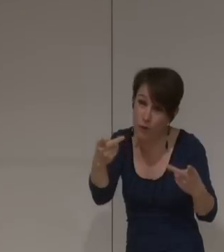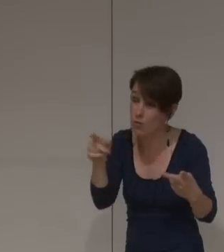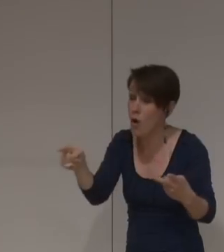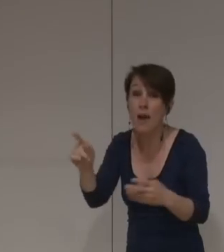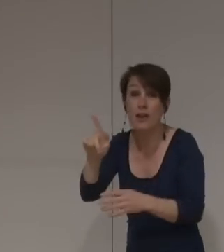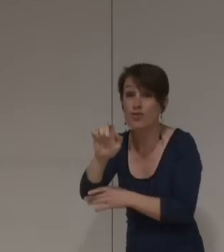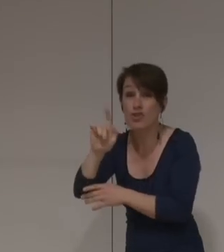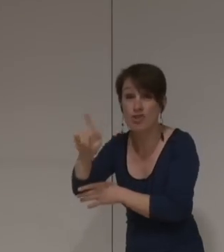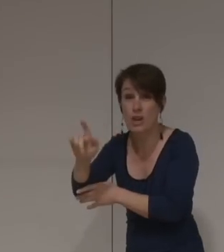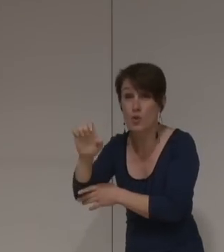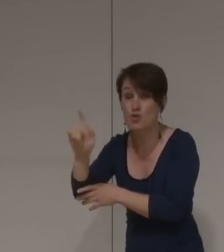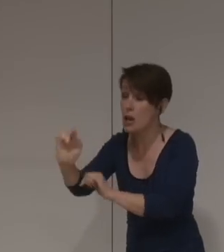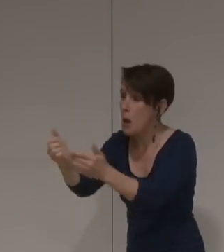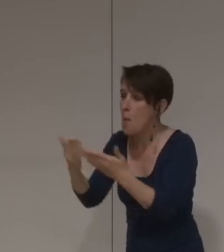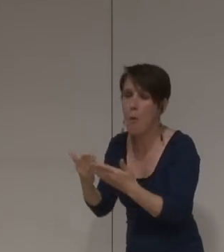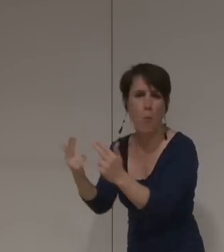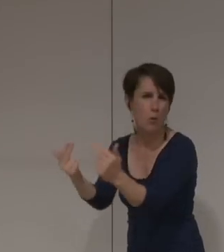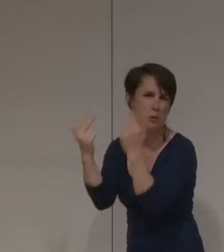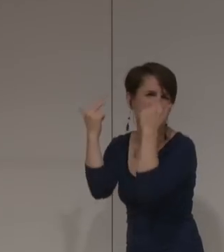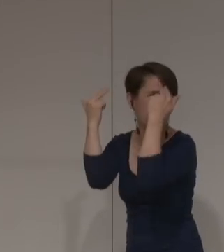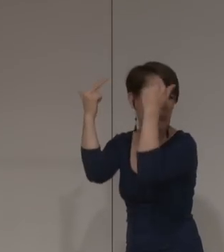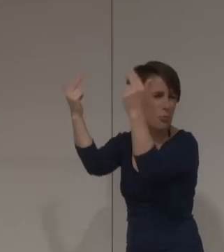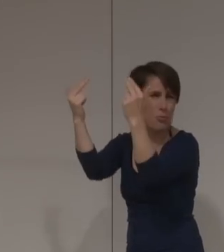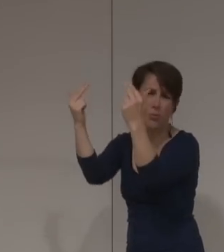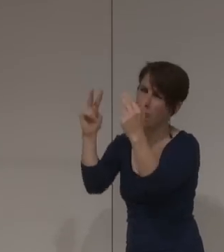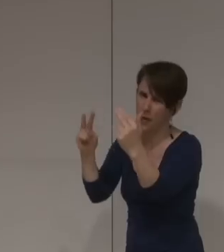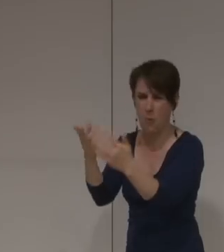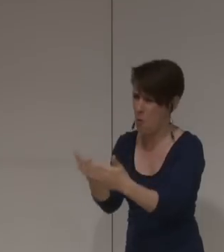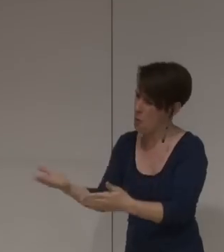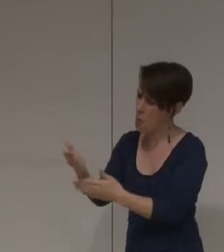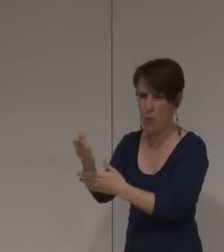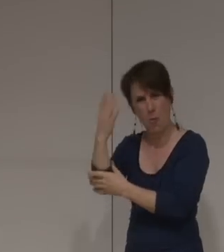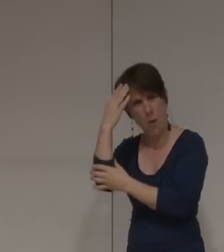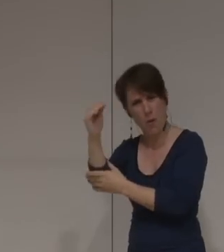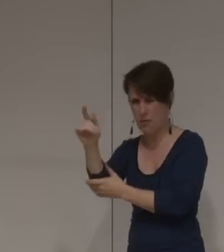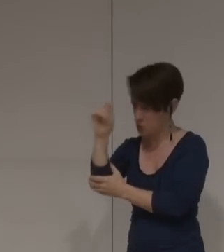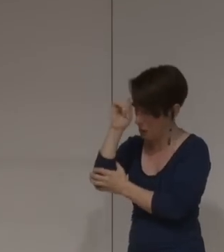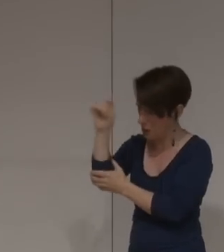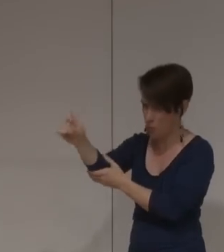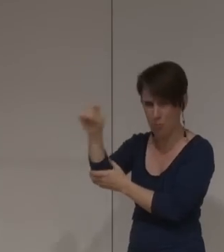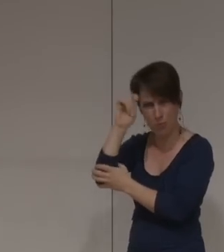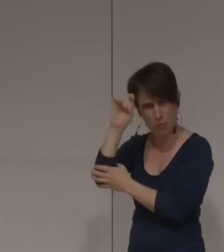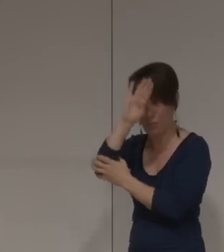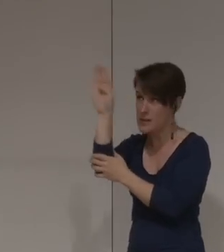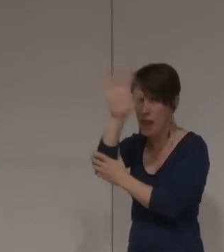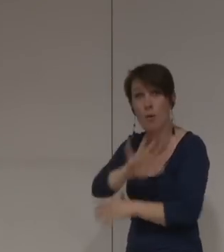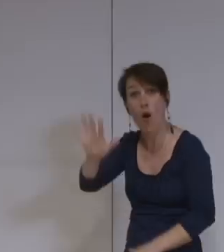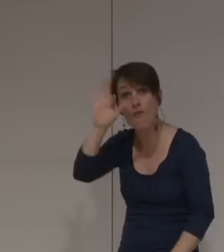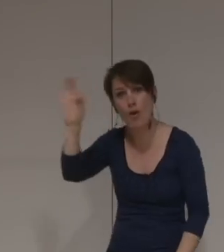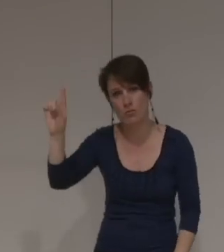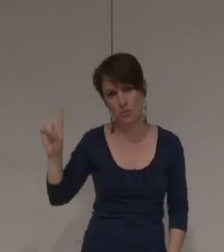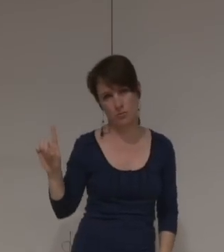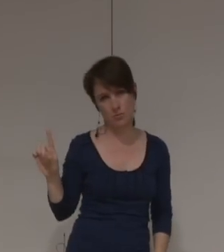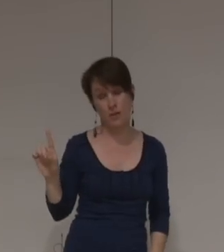qualité à l'image de leur professionnalisme qui reconnu en France au-delà même de Grenoble mais